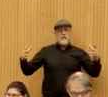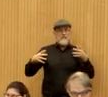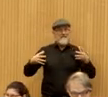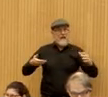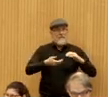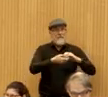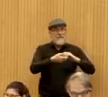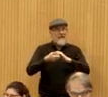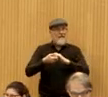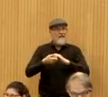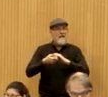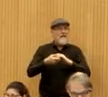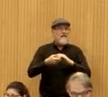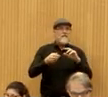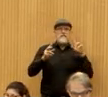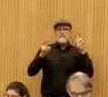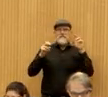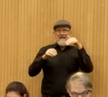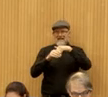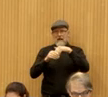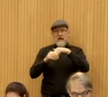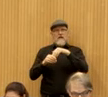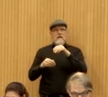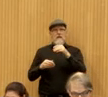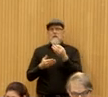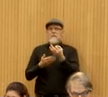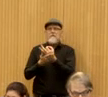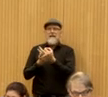Bildungsfachkraft mit jeweils zwei Teilnehmenden